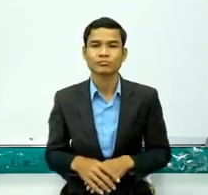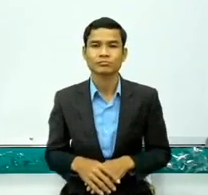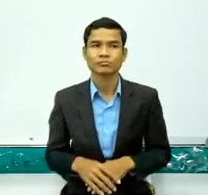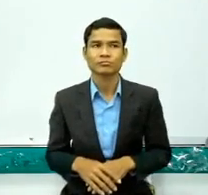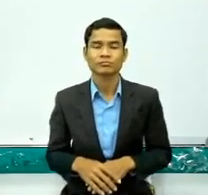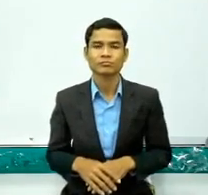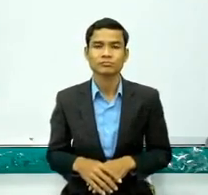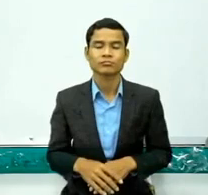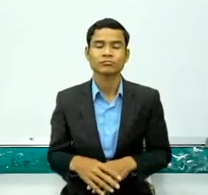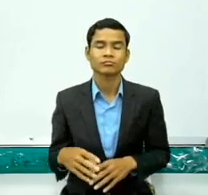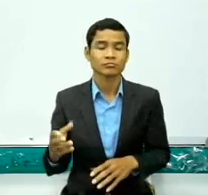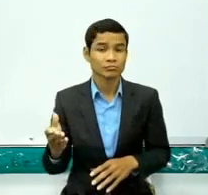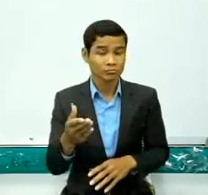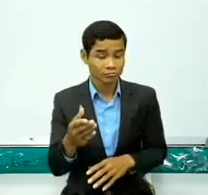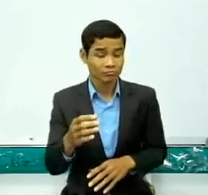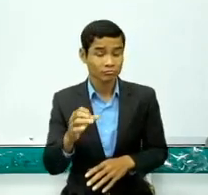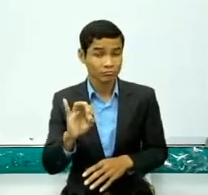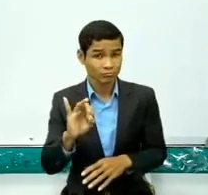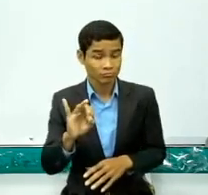ចាឈើ